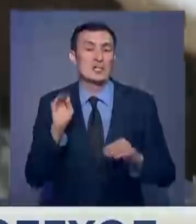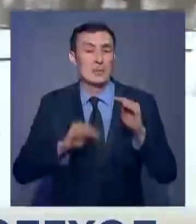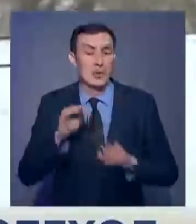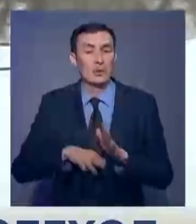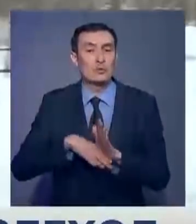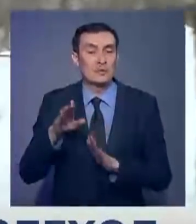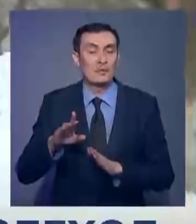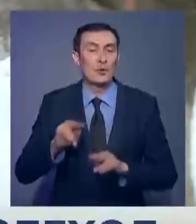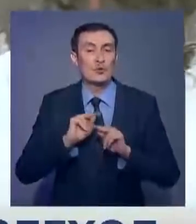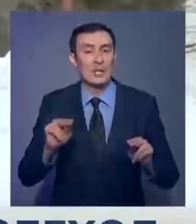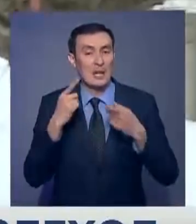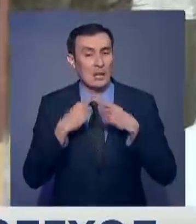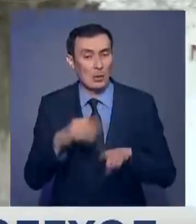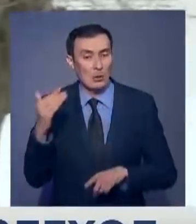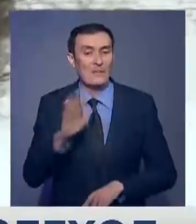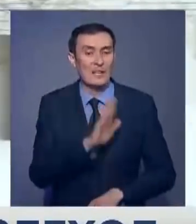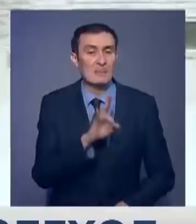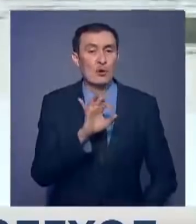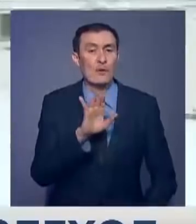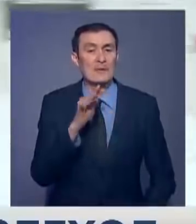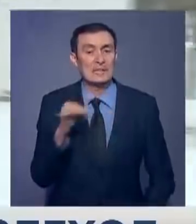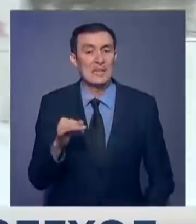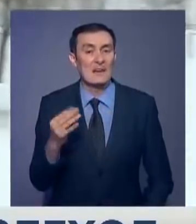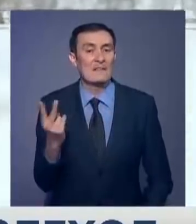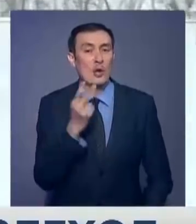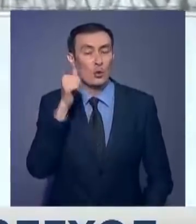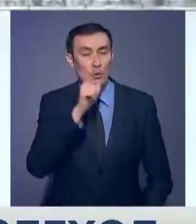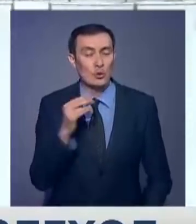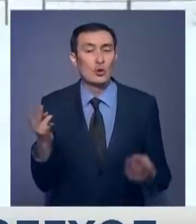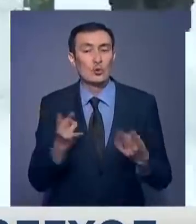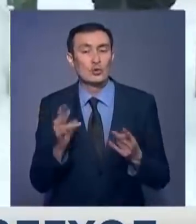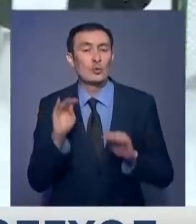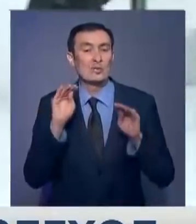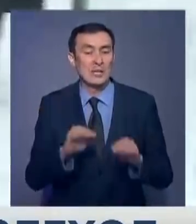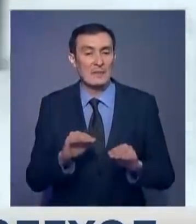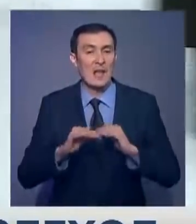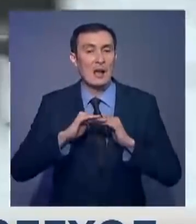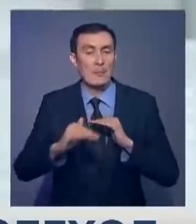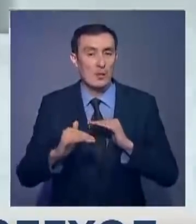усовершенствует транспорт учитель технологии Владимир Новицкий уже 2-й год. Осталось установить